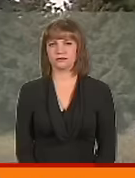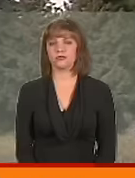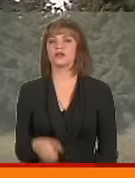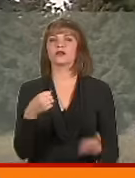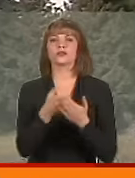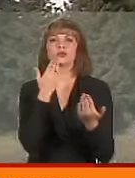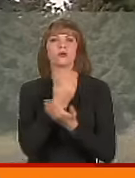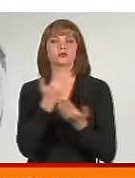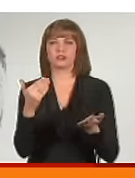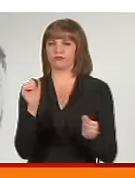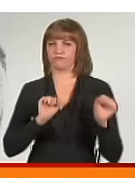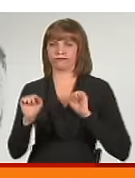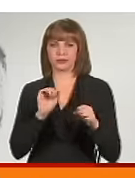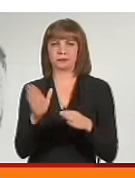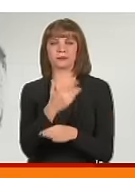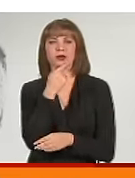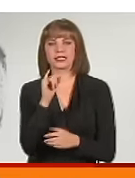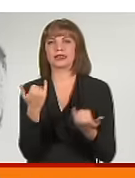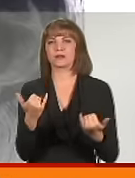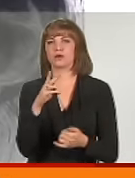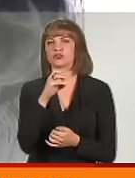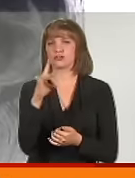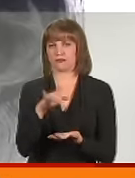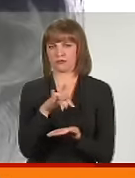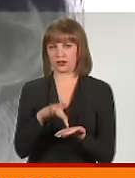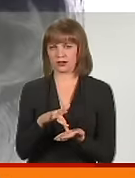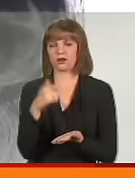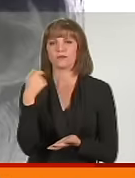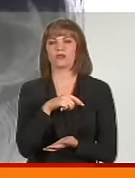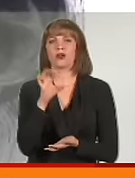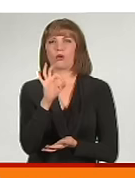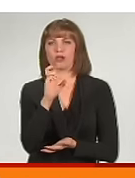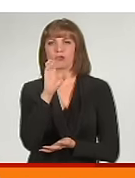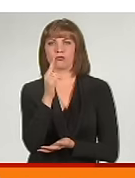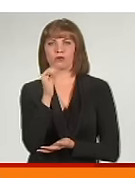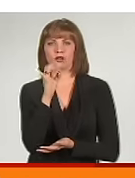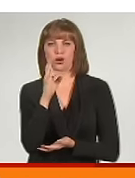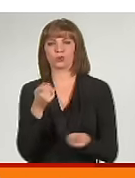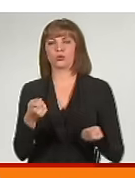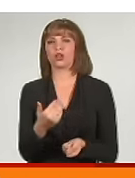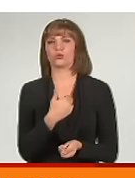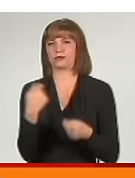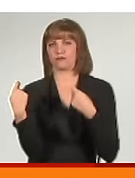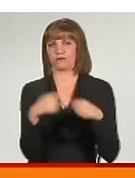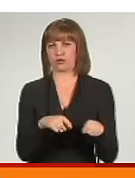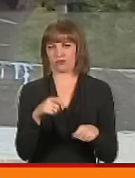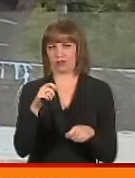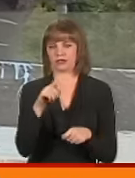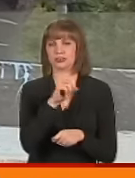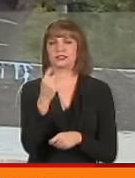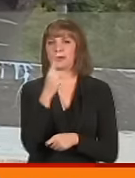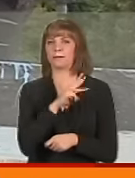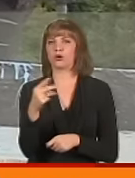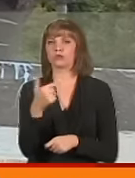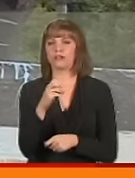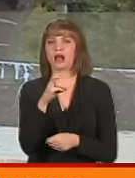До останнього відмовлявся прибирати Леніна і теперішній мер Новгорода-Сіверського Олег Бондаренко. Урядник хотів продати бронзового ватажка за